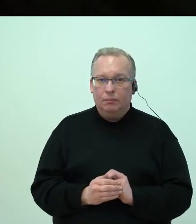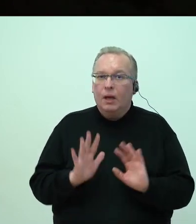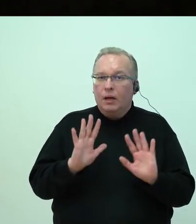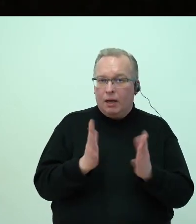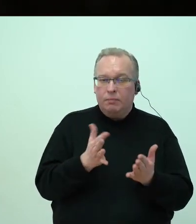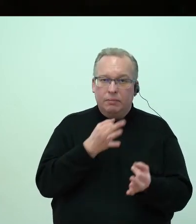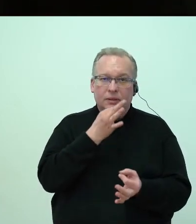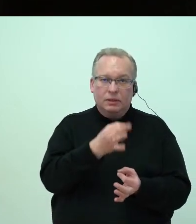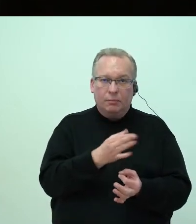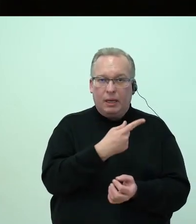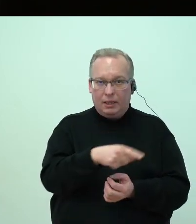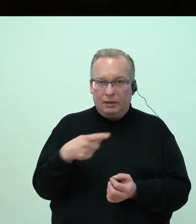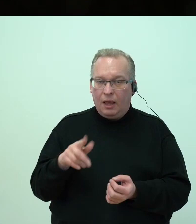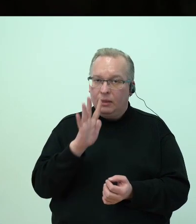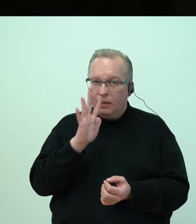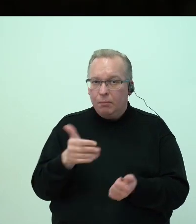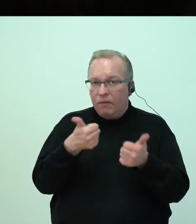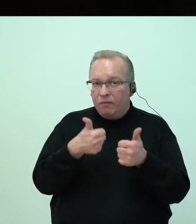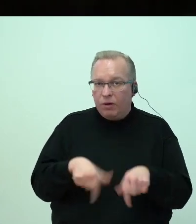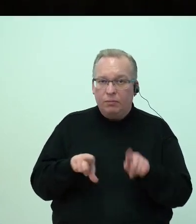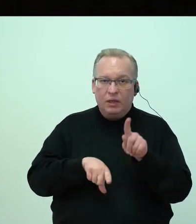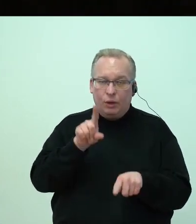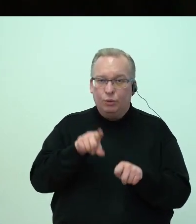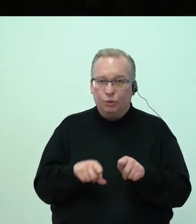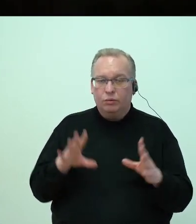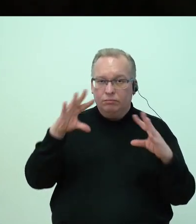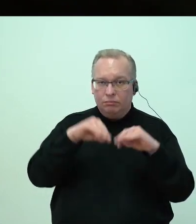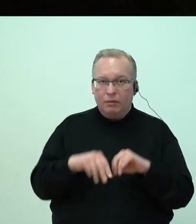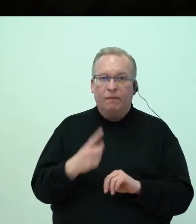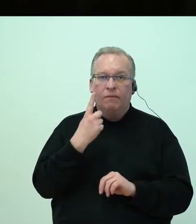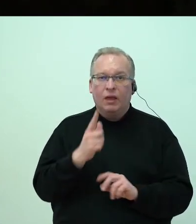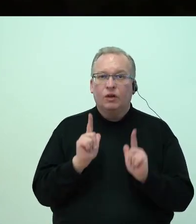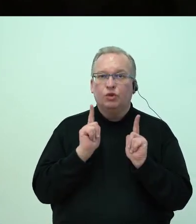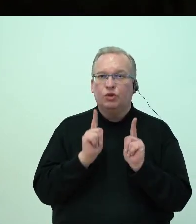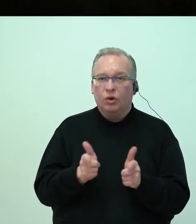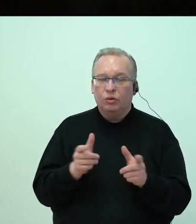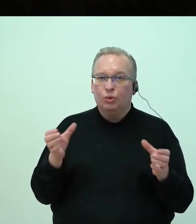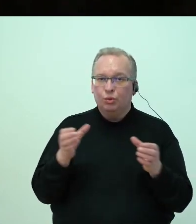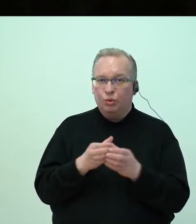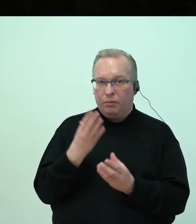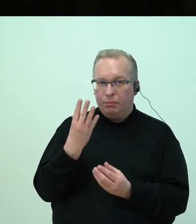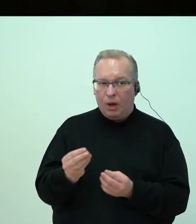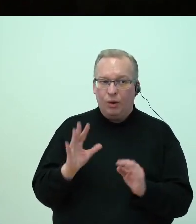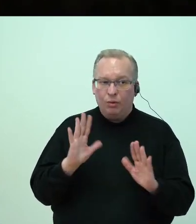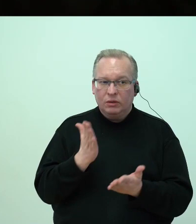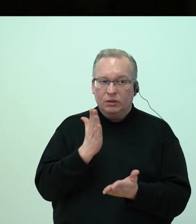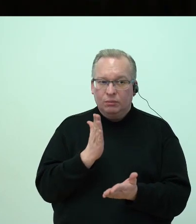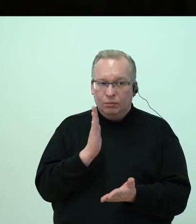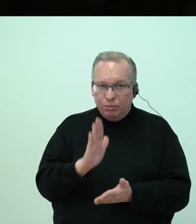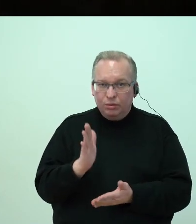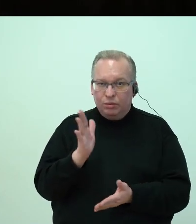kaip kad, sakykime, bet kuri kita neapykanta. Nes jeigu tu susitelki ties viena konkrečia grupė, kad ir koks kvailas